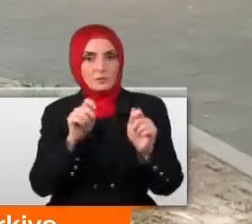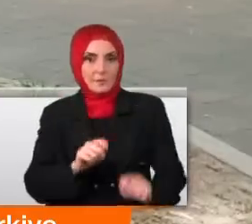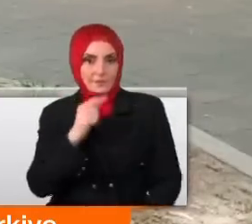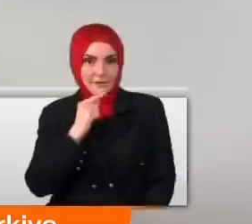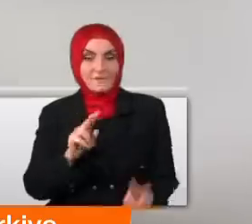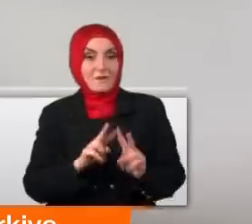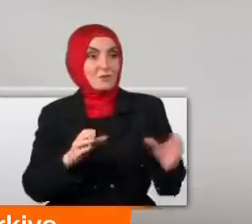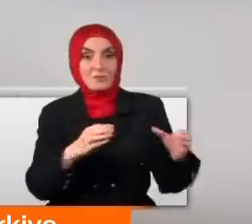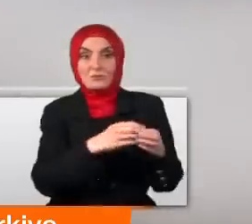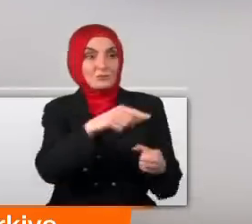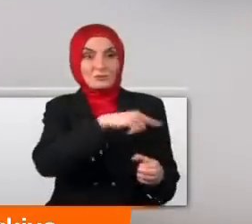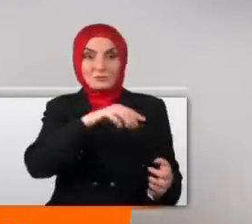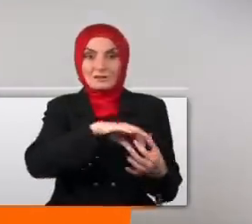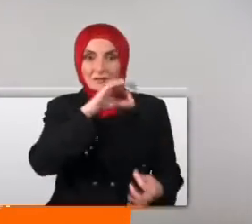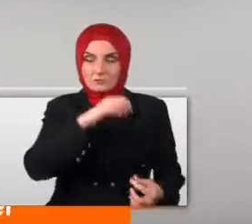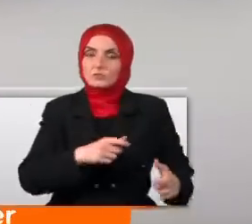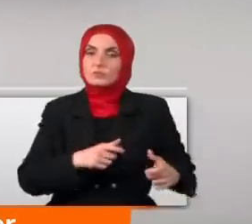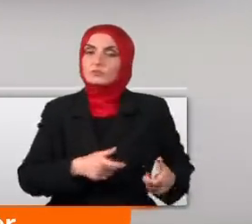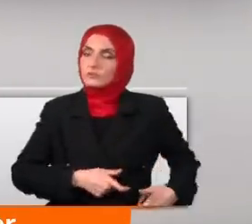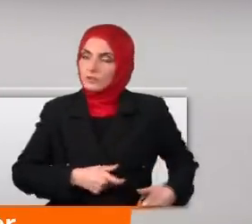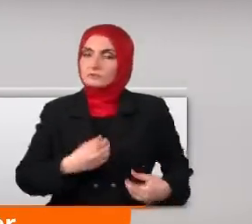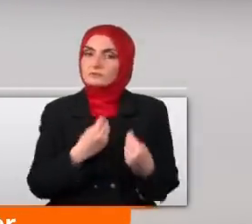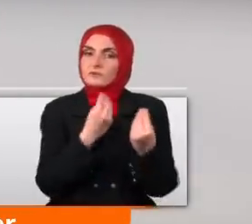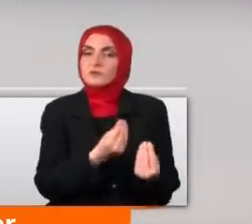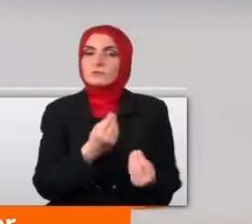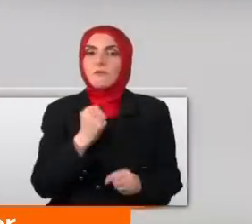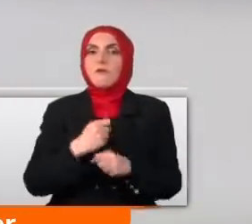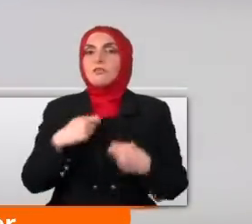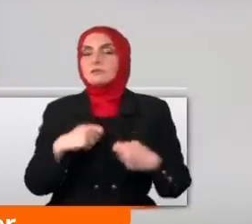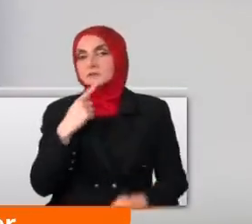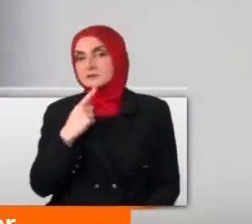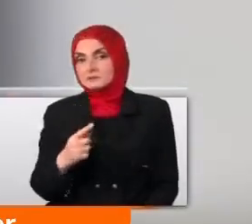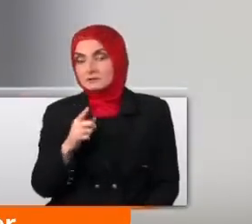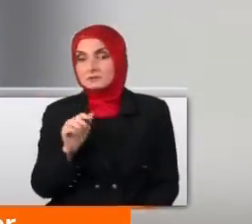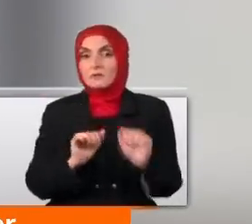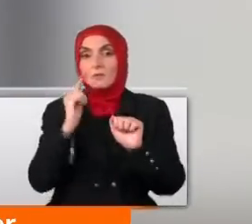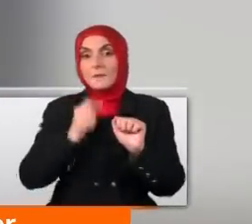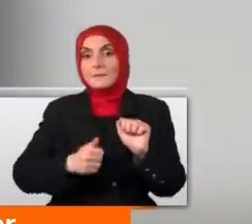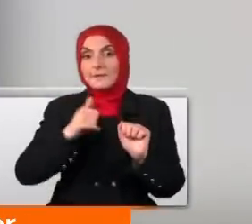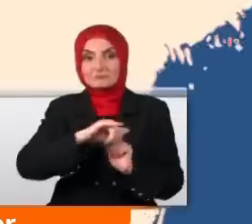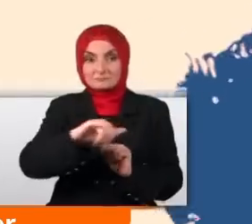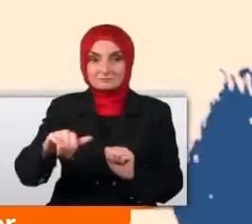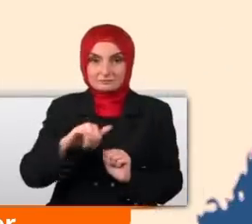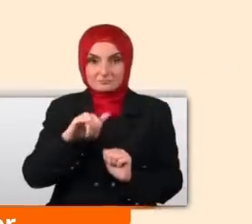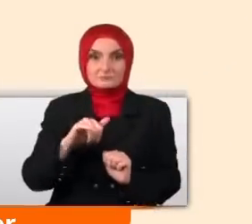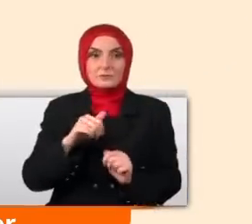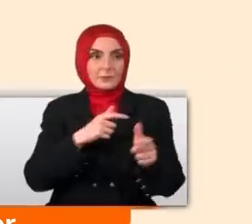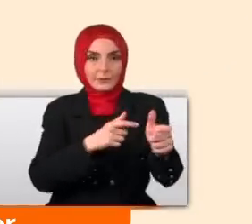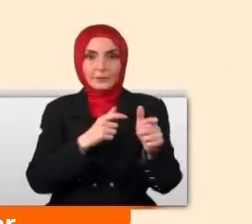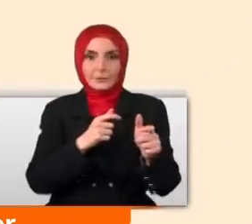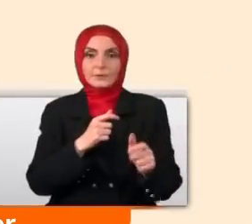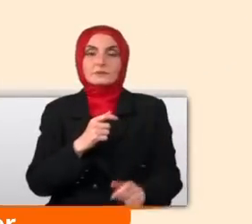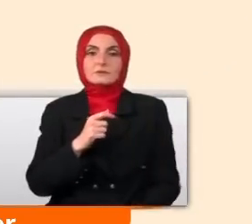vaadinde bulundu. İşte ortaya çıkan tablonun son hali. Savunma Bakanlığı'nın çevresi keskin nişancılarla dolu. Wagner güçleri